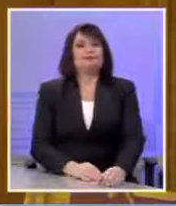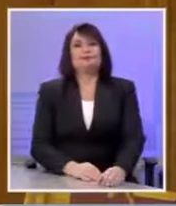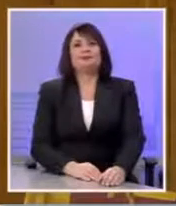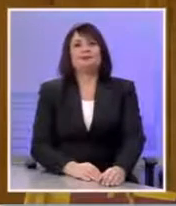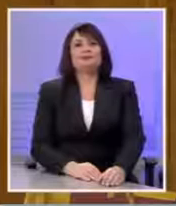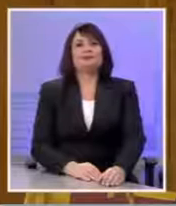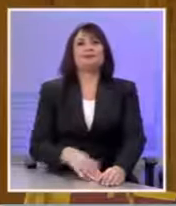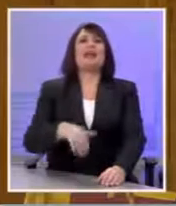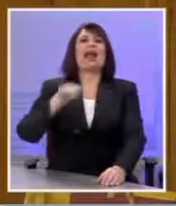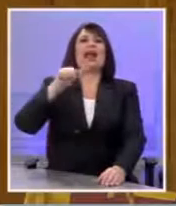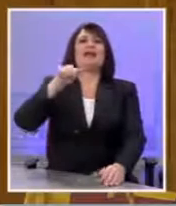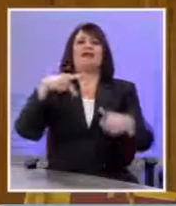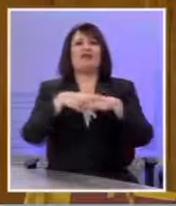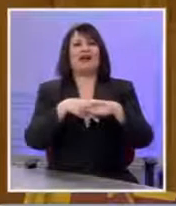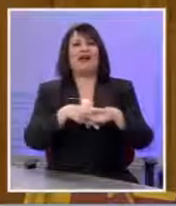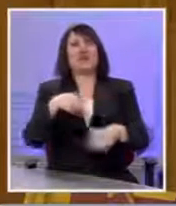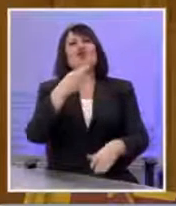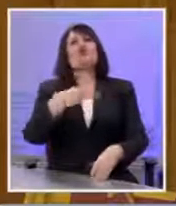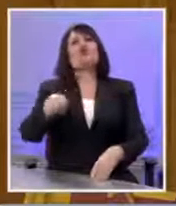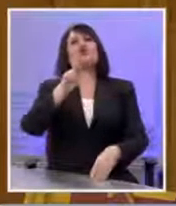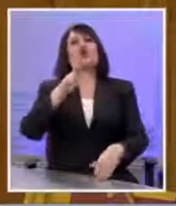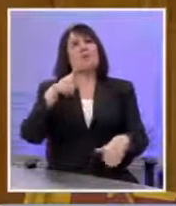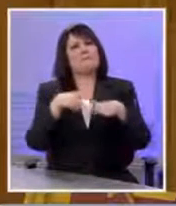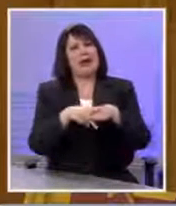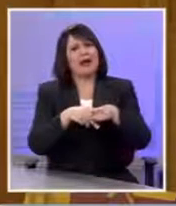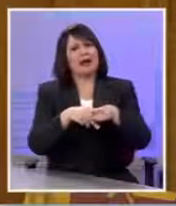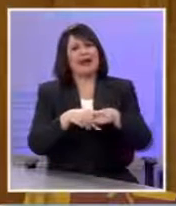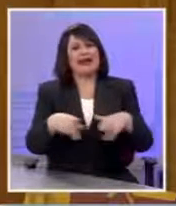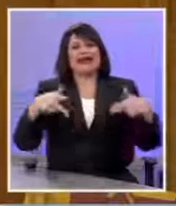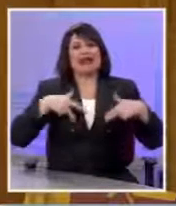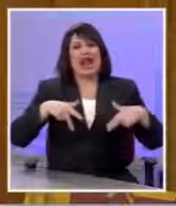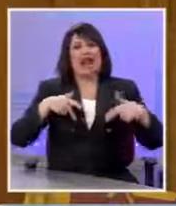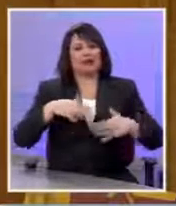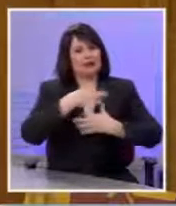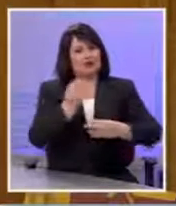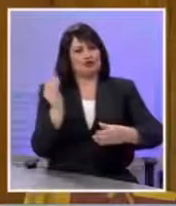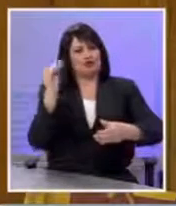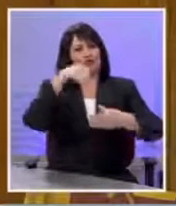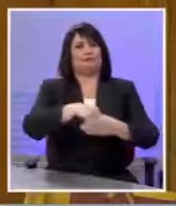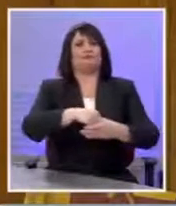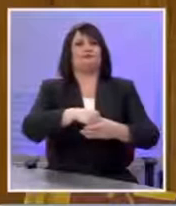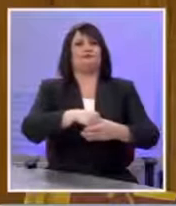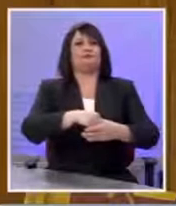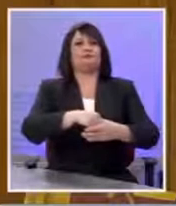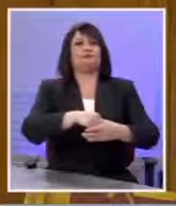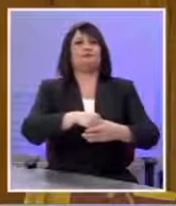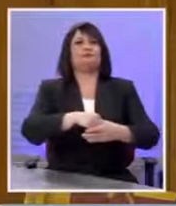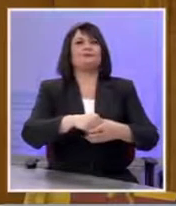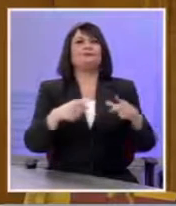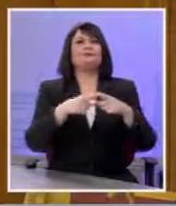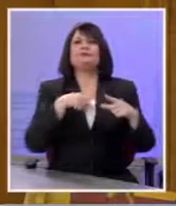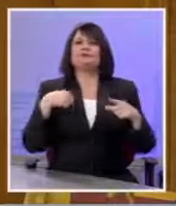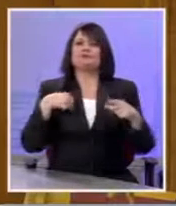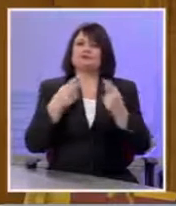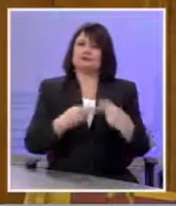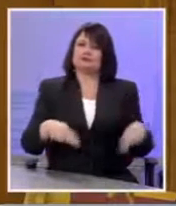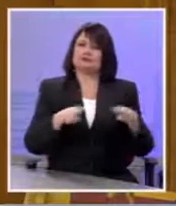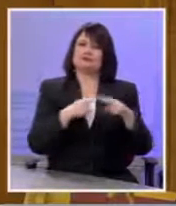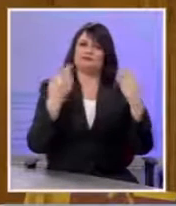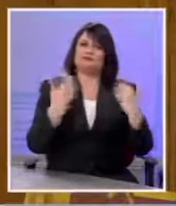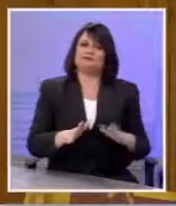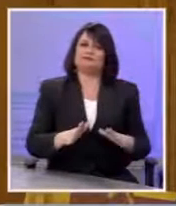Alpha Bank όσο και στην Eurobank το κράτος συμμετέχει με εκπρόσωπό του στο ΔΣ